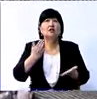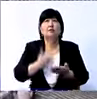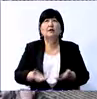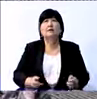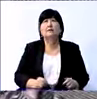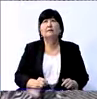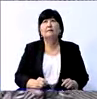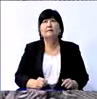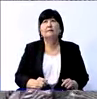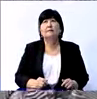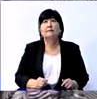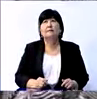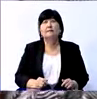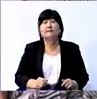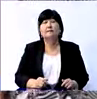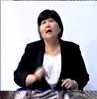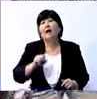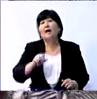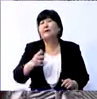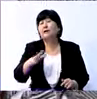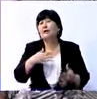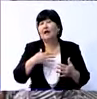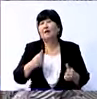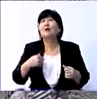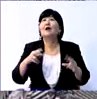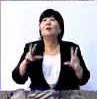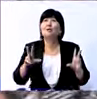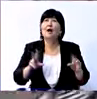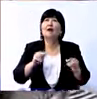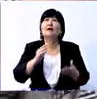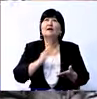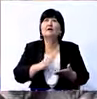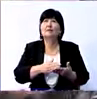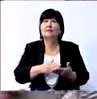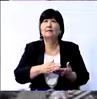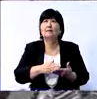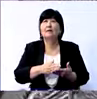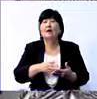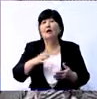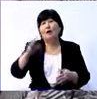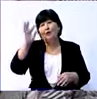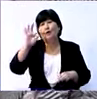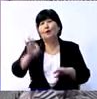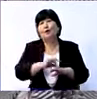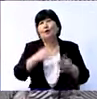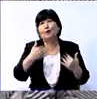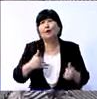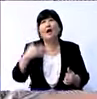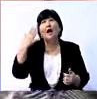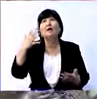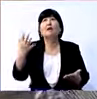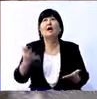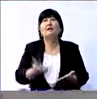көке, амансыздар ма? Бақтым, бақтымын. Күйеуге шықтым, арманыма